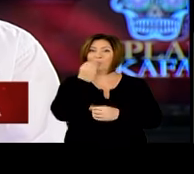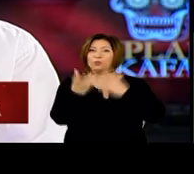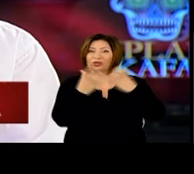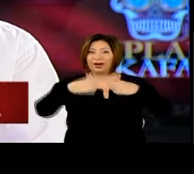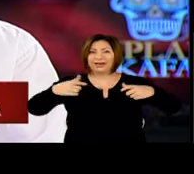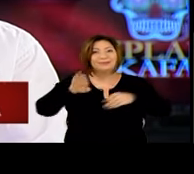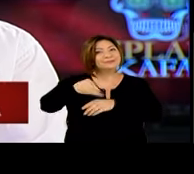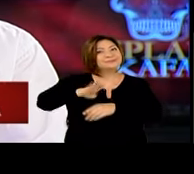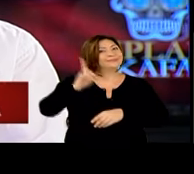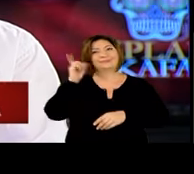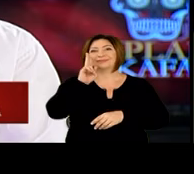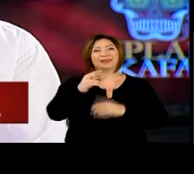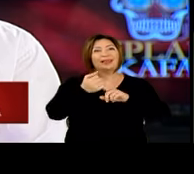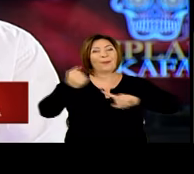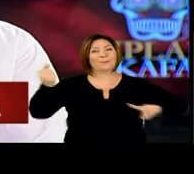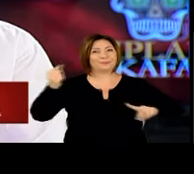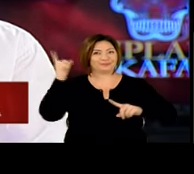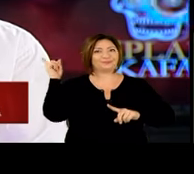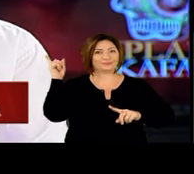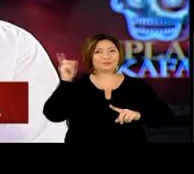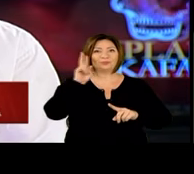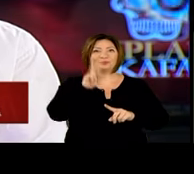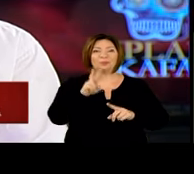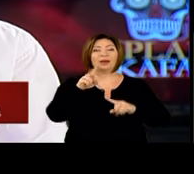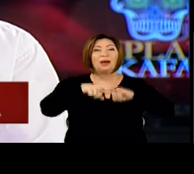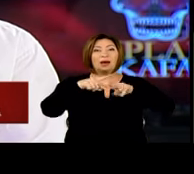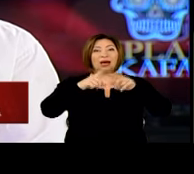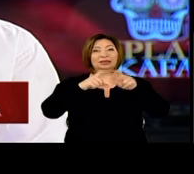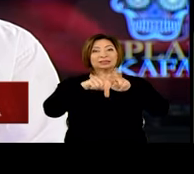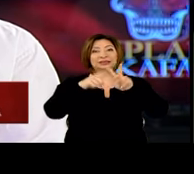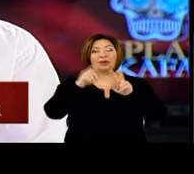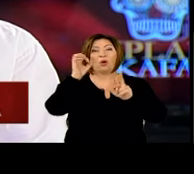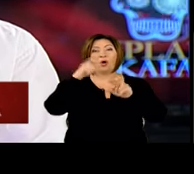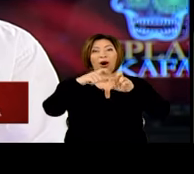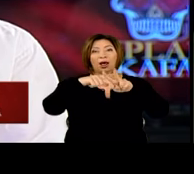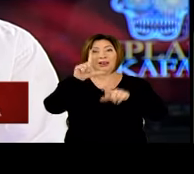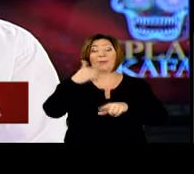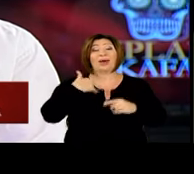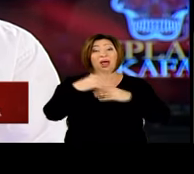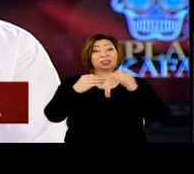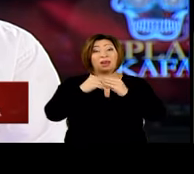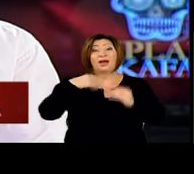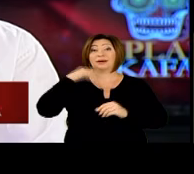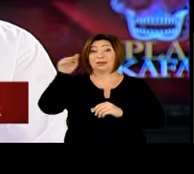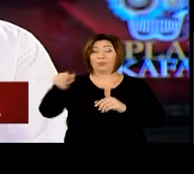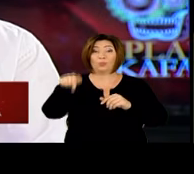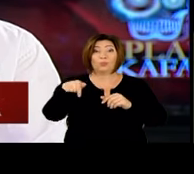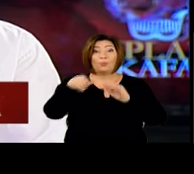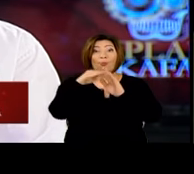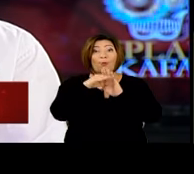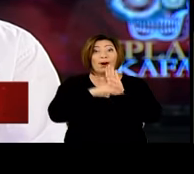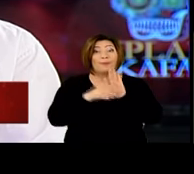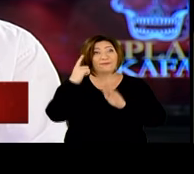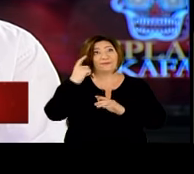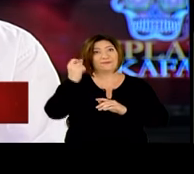mutfağa hemen depo çıkışımıza kurmuş olan Sayın Hasan Oral. Ben Adana'ya geldim. Bugün bu programı yapma